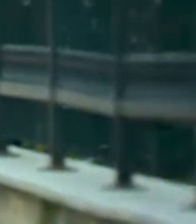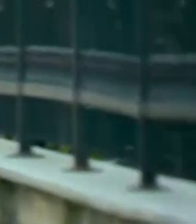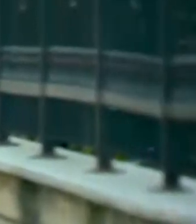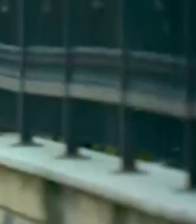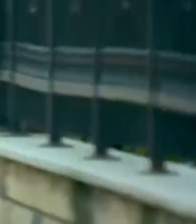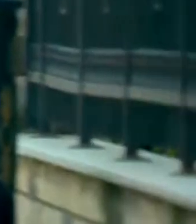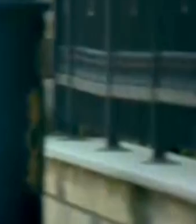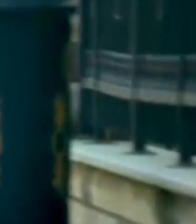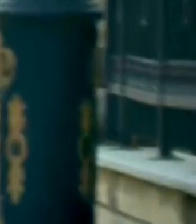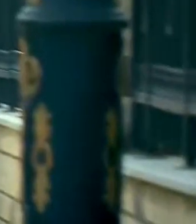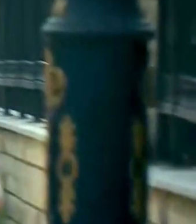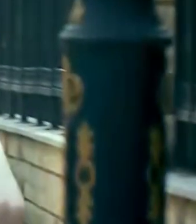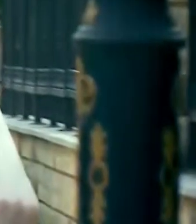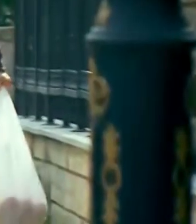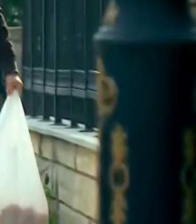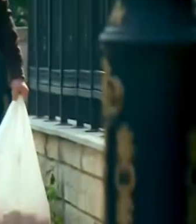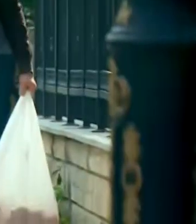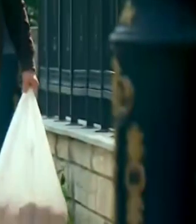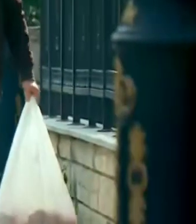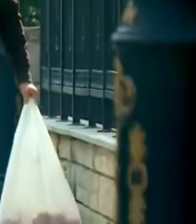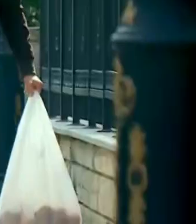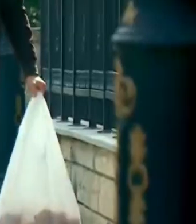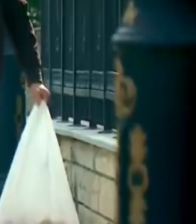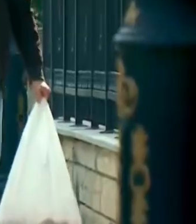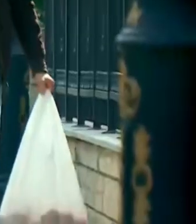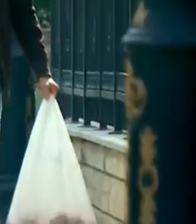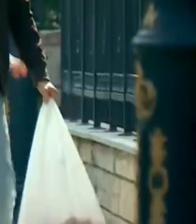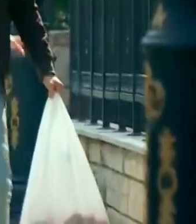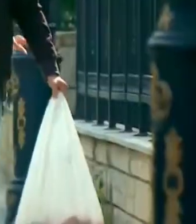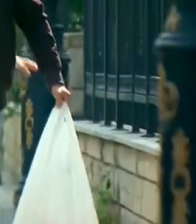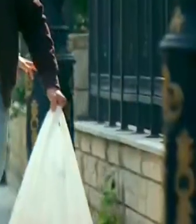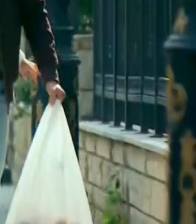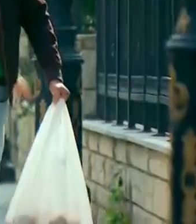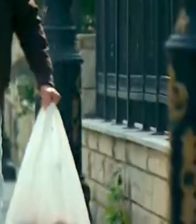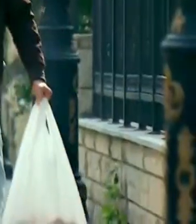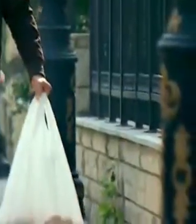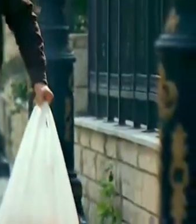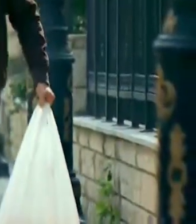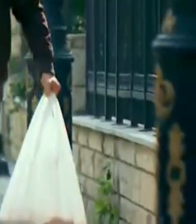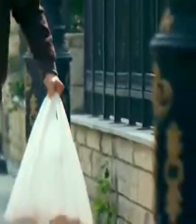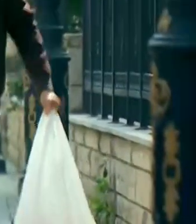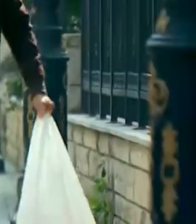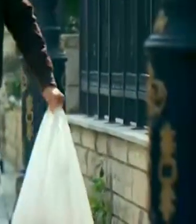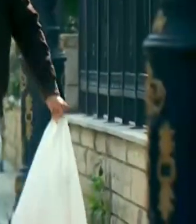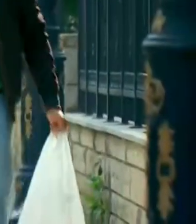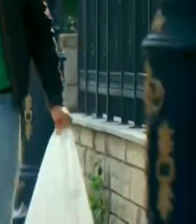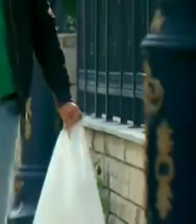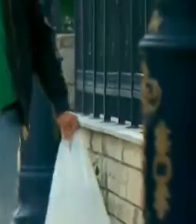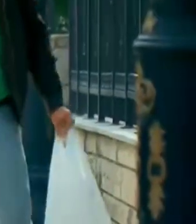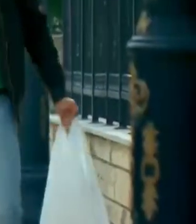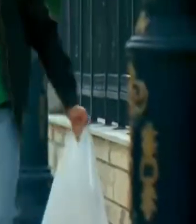Burhan ve arkadaşları satmak için aldıkları ama ellerinde patlayan sebze poşetlerini yüklenmiş yürüyorlar. Yorgunluk baş göstermiş